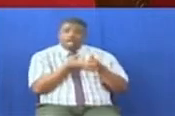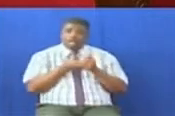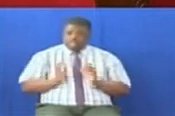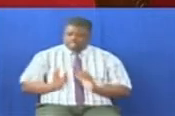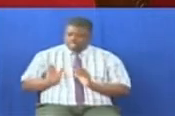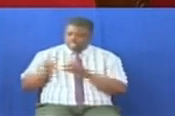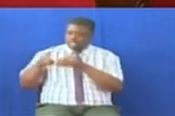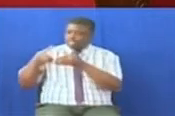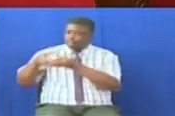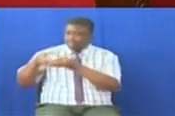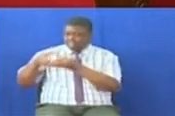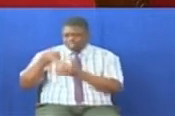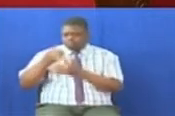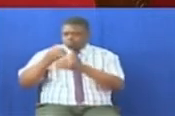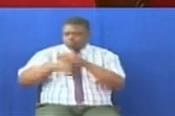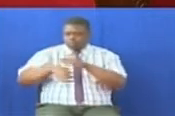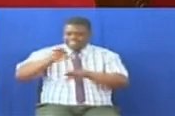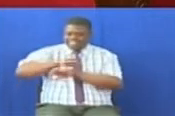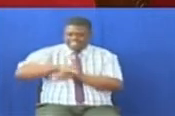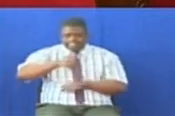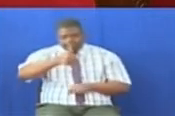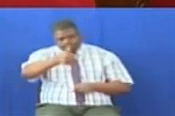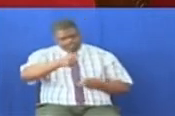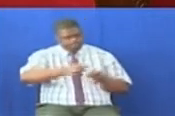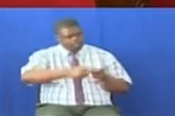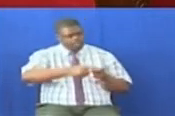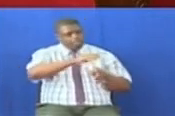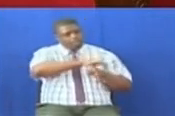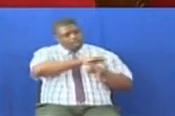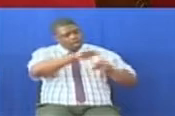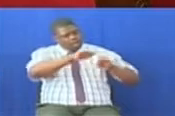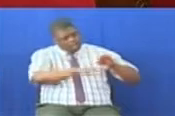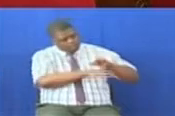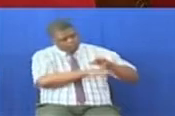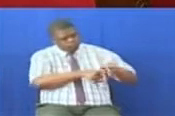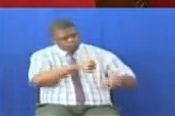kamati, makamu wake, wajumbe